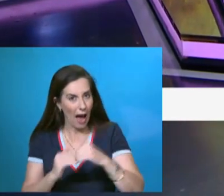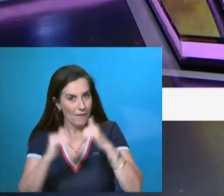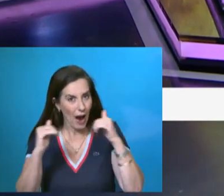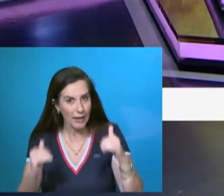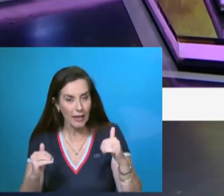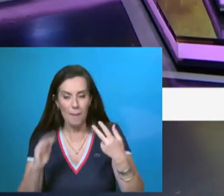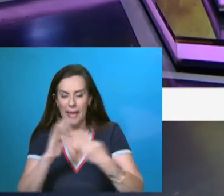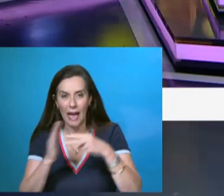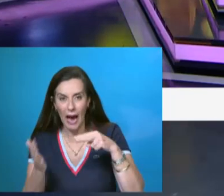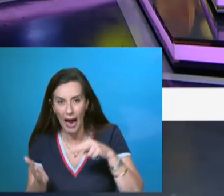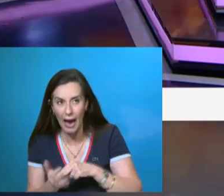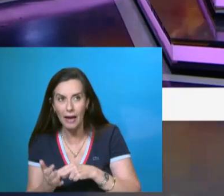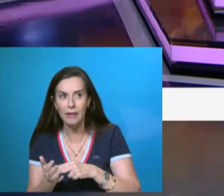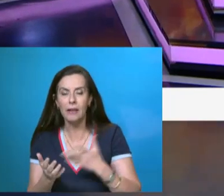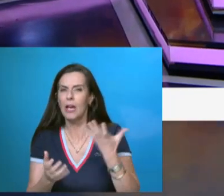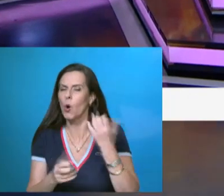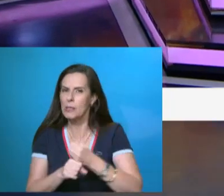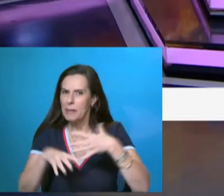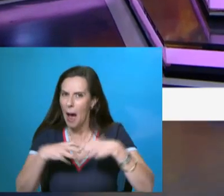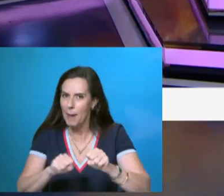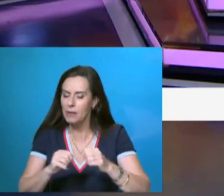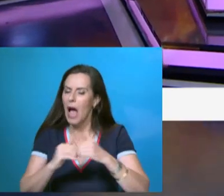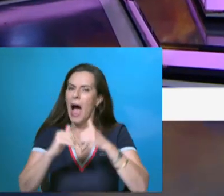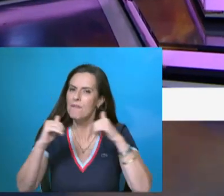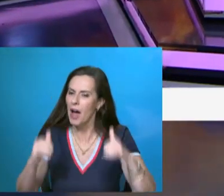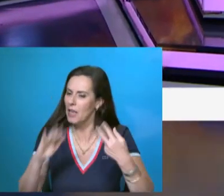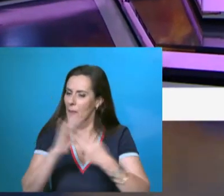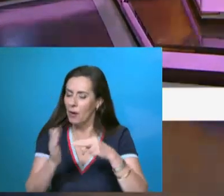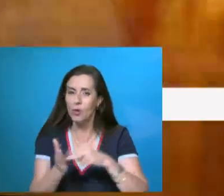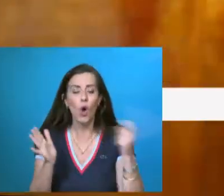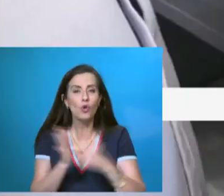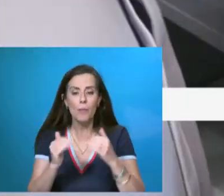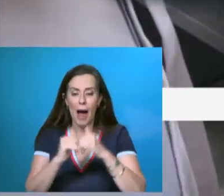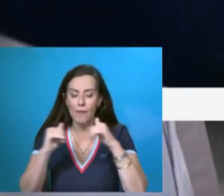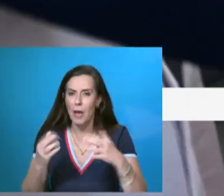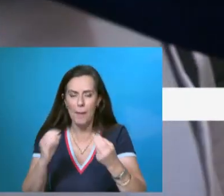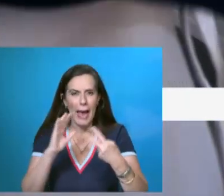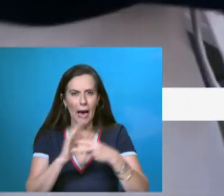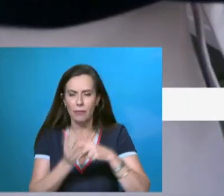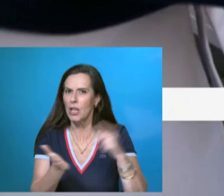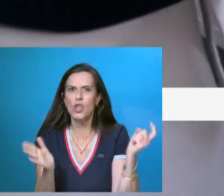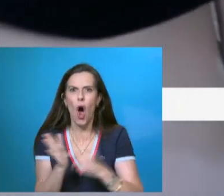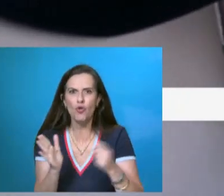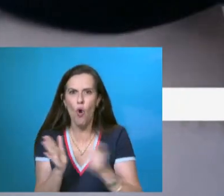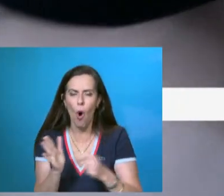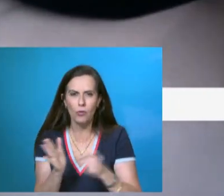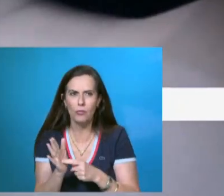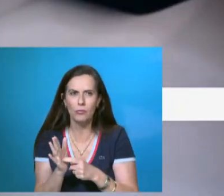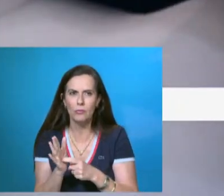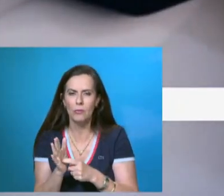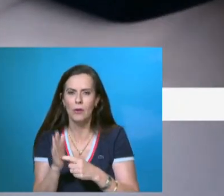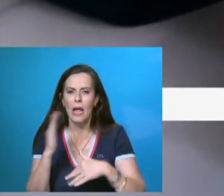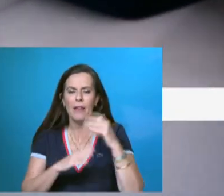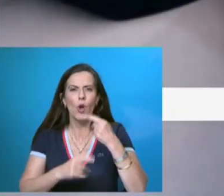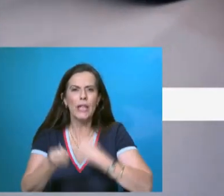חדרים, עצם יצור הבצק, מה? הפרדה בין חדרים, דרשו ממך הפרדה בין הרבה חדרים, דרשו ממך לבנות את העסק בצורה של